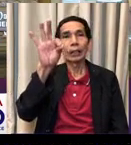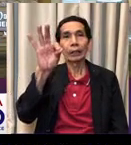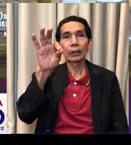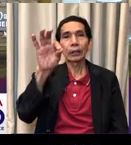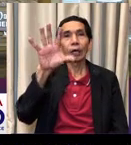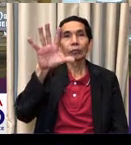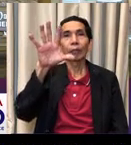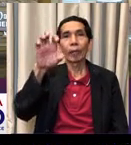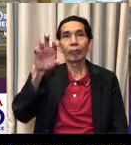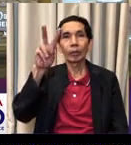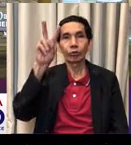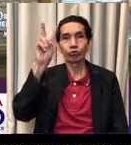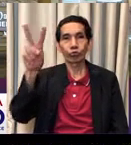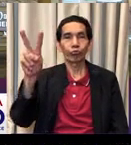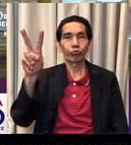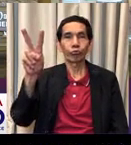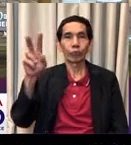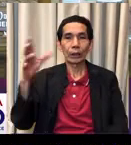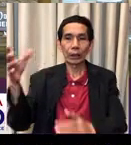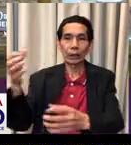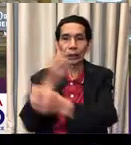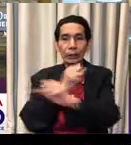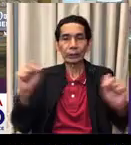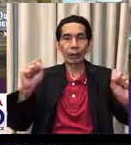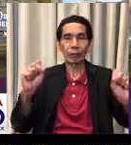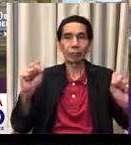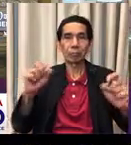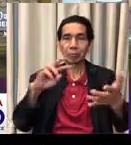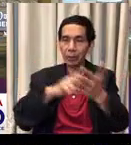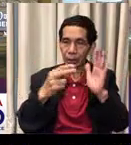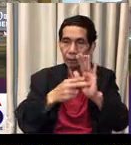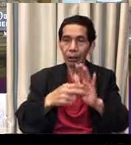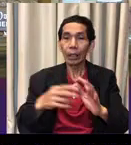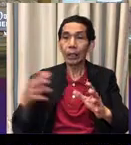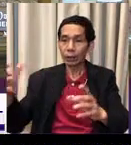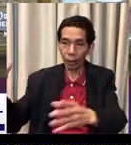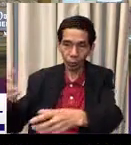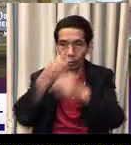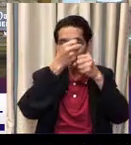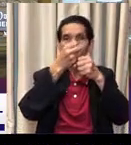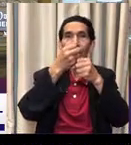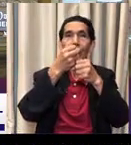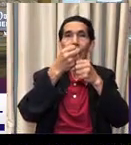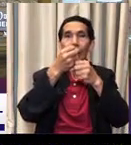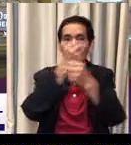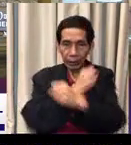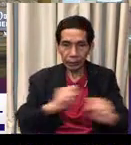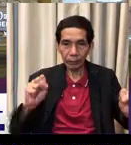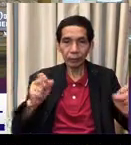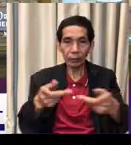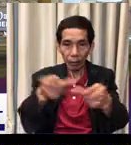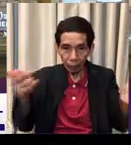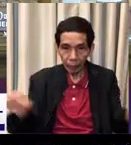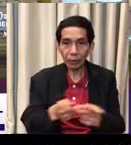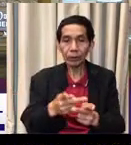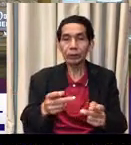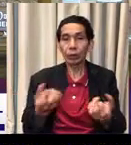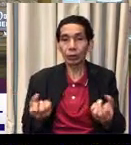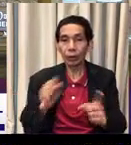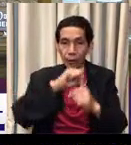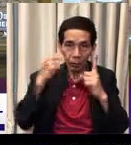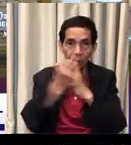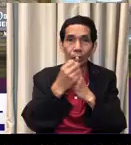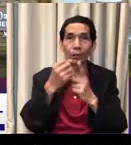9,502 ang na-rescue ng minor. Ibig sabihin, nakuha, nailalis sa alanganing sitwasyon,